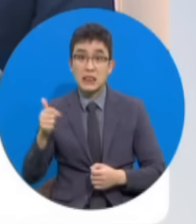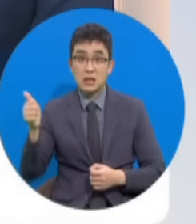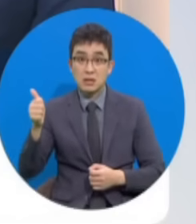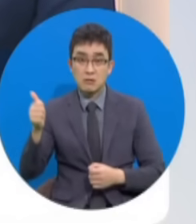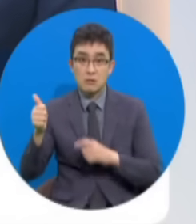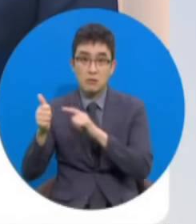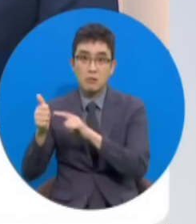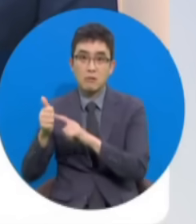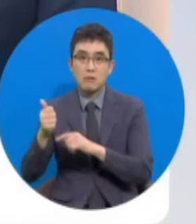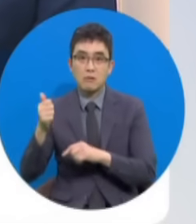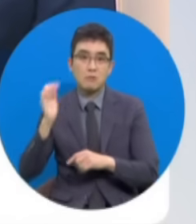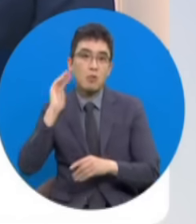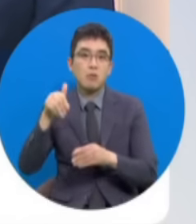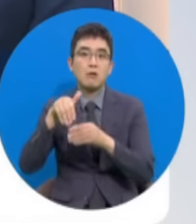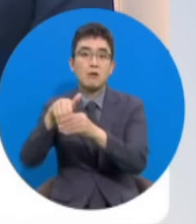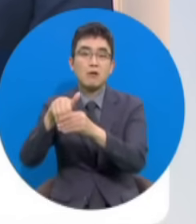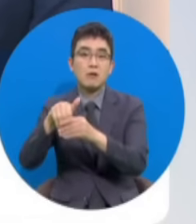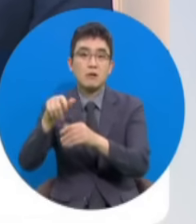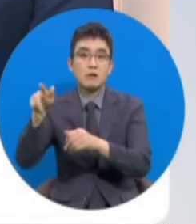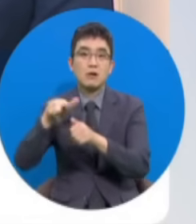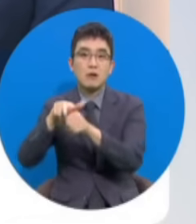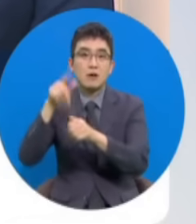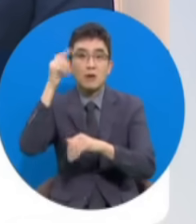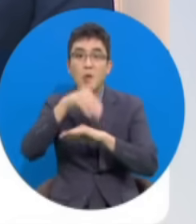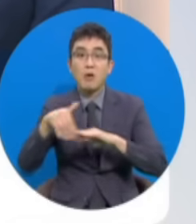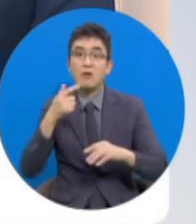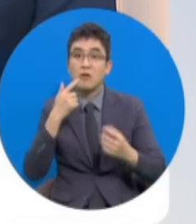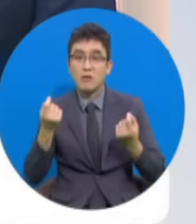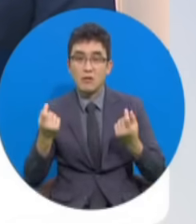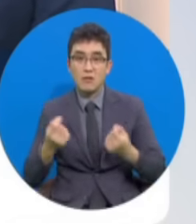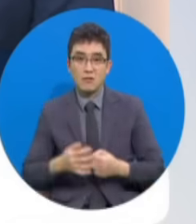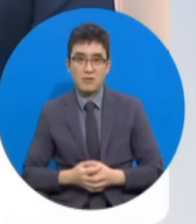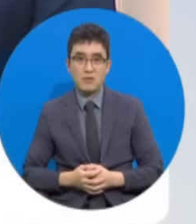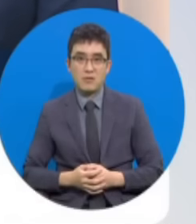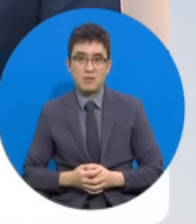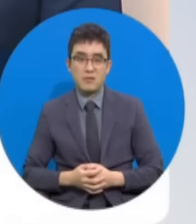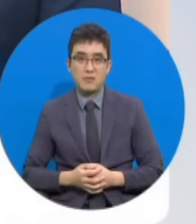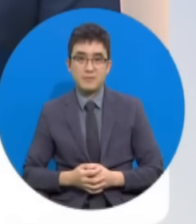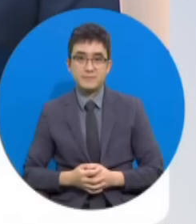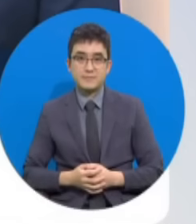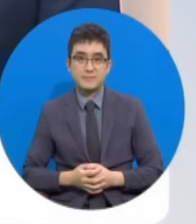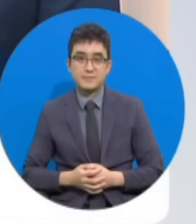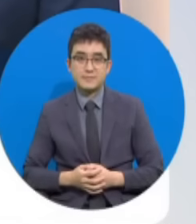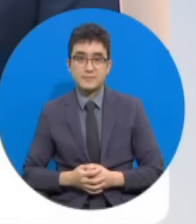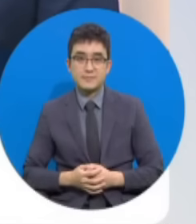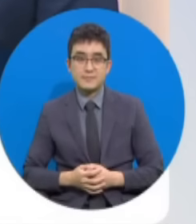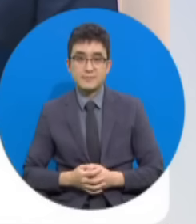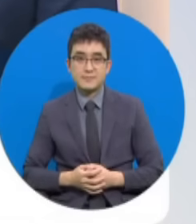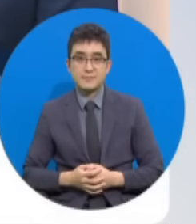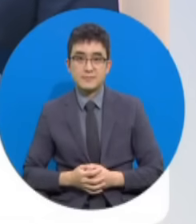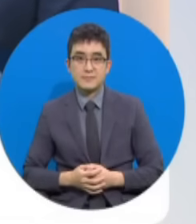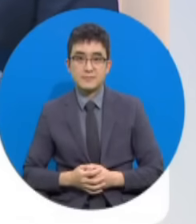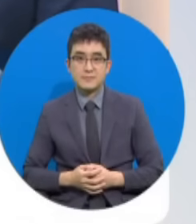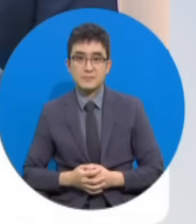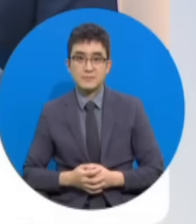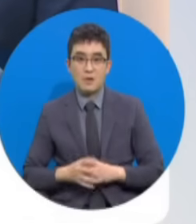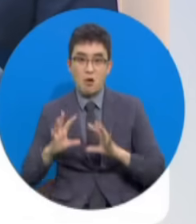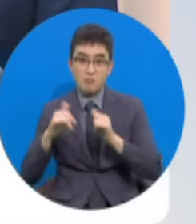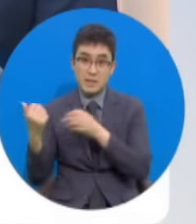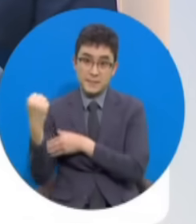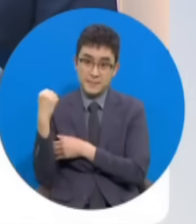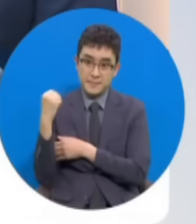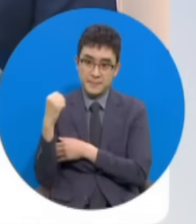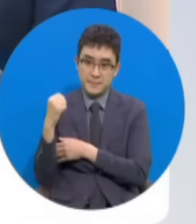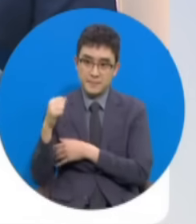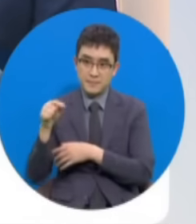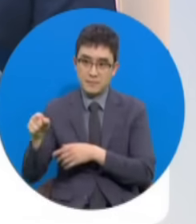그렇기 때문에 이 선에 딱 걸쳐있는 것 아닌가 이렇게 보고 싶은 것이고요. 사실 한 가지만 더 말씀을 드리면은 국민의힘에도